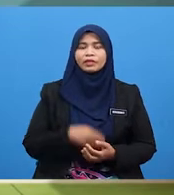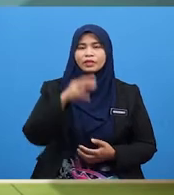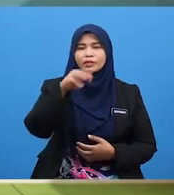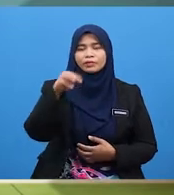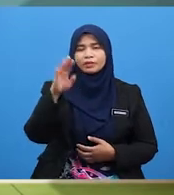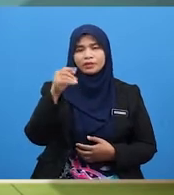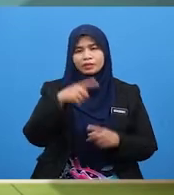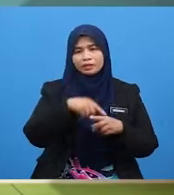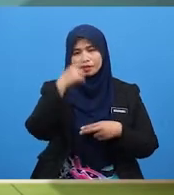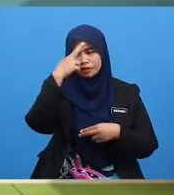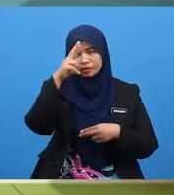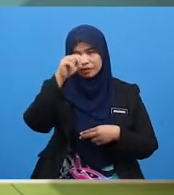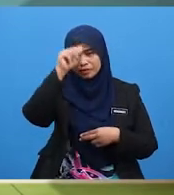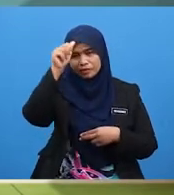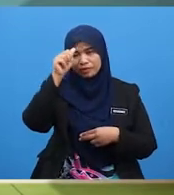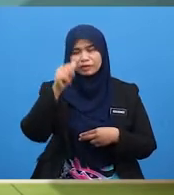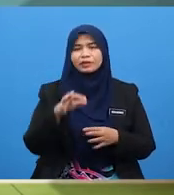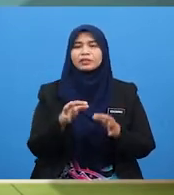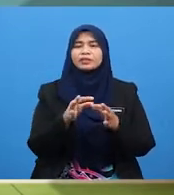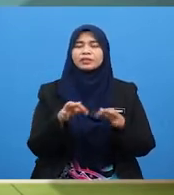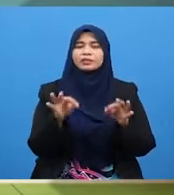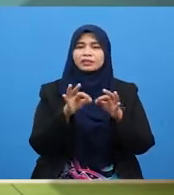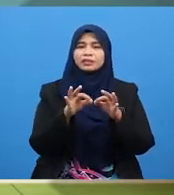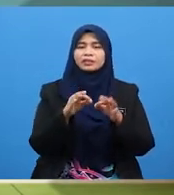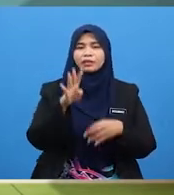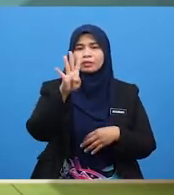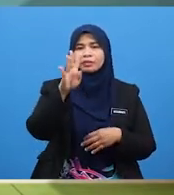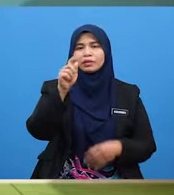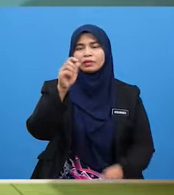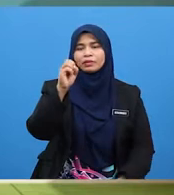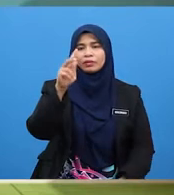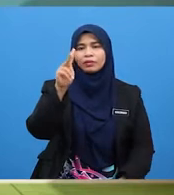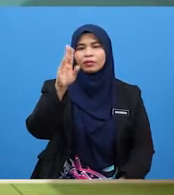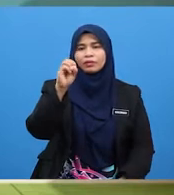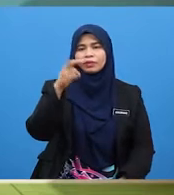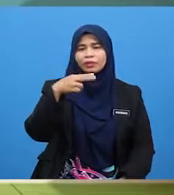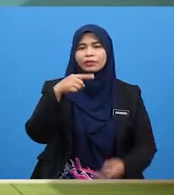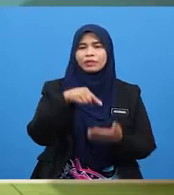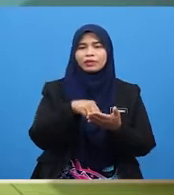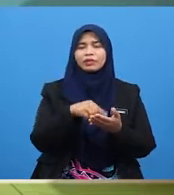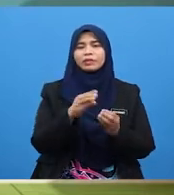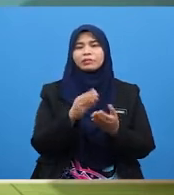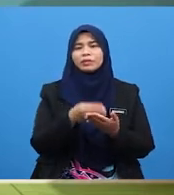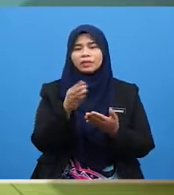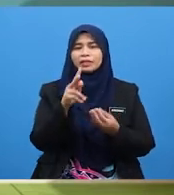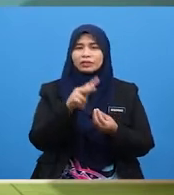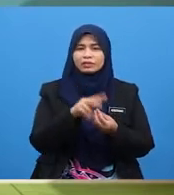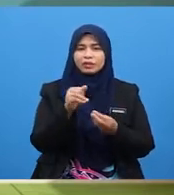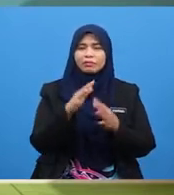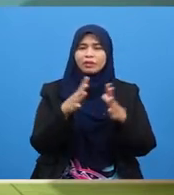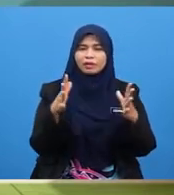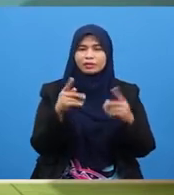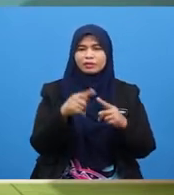Murid-murid yang dirahmati Allah, kisah keempat-empat tokoh ini memberikan satu kesan yang besar kepada kita